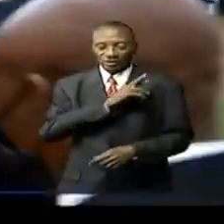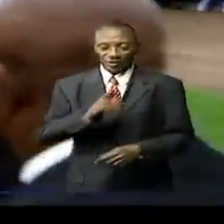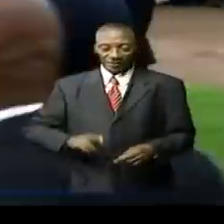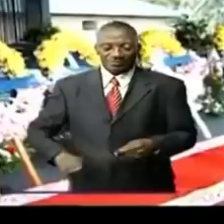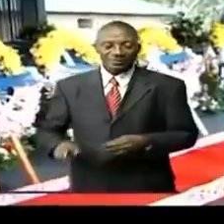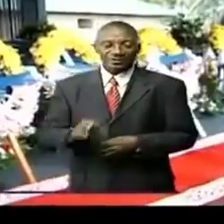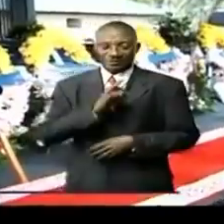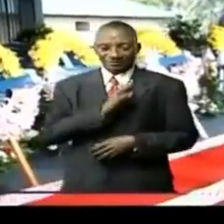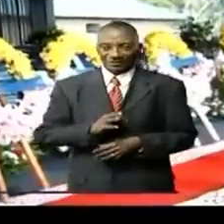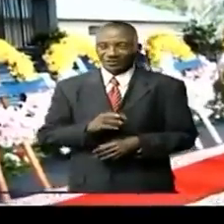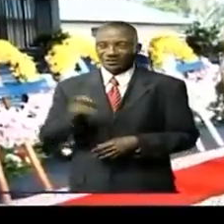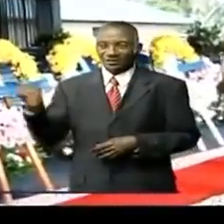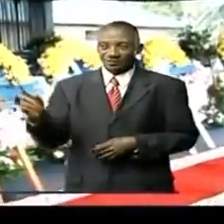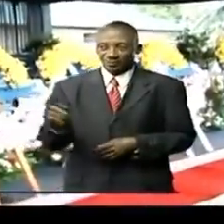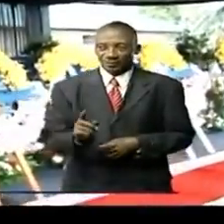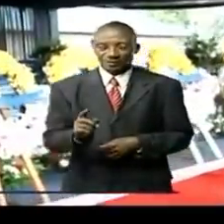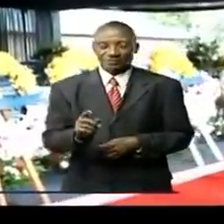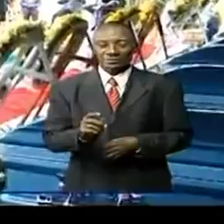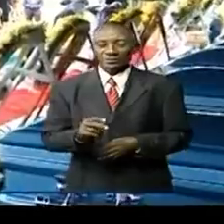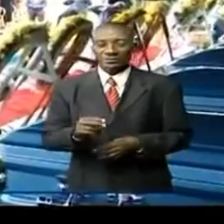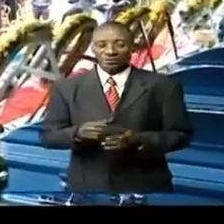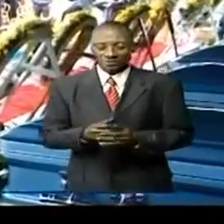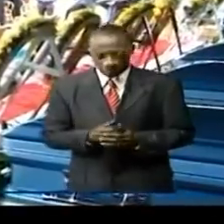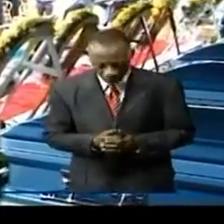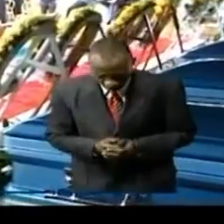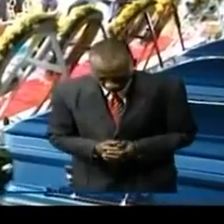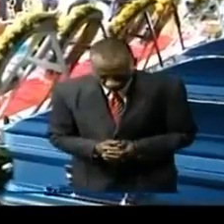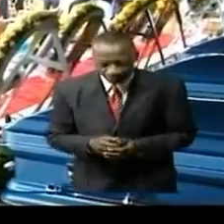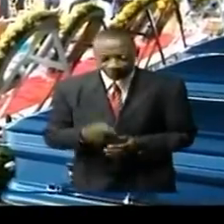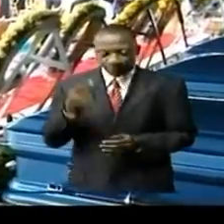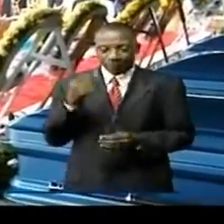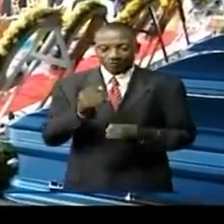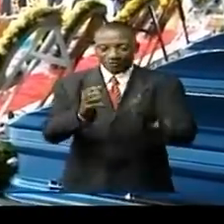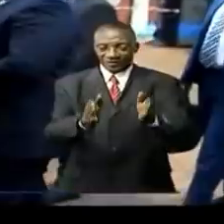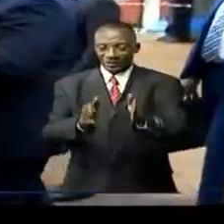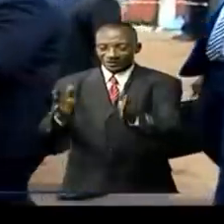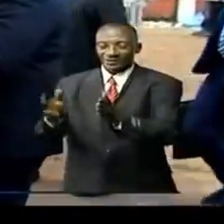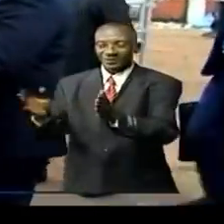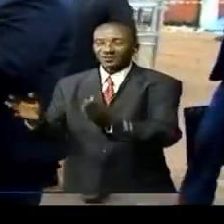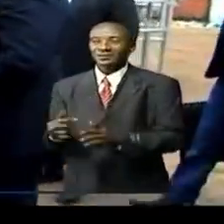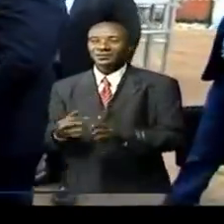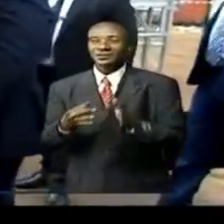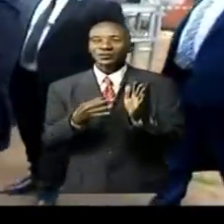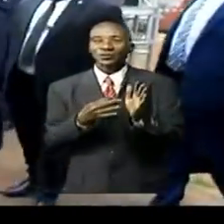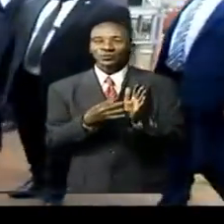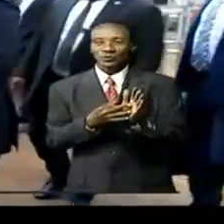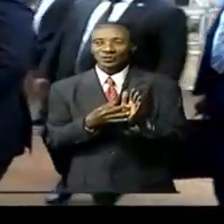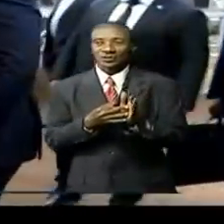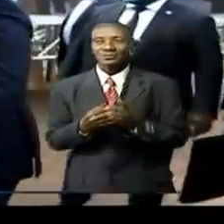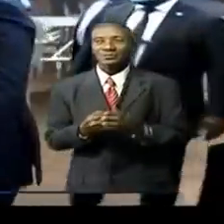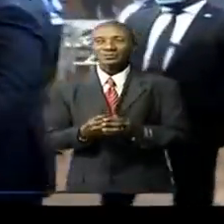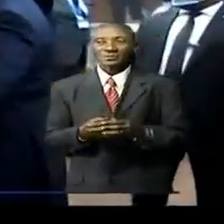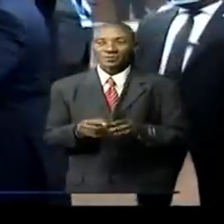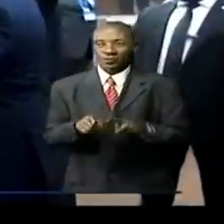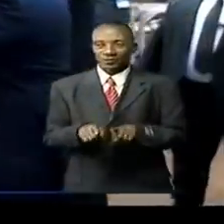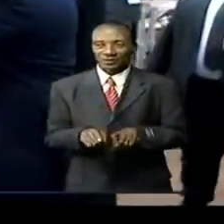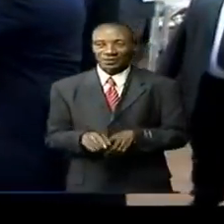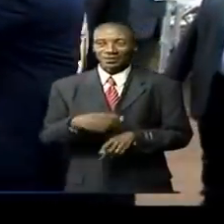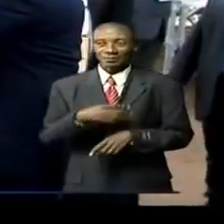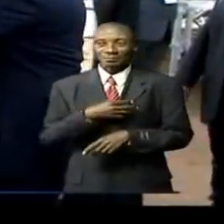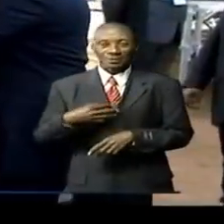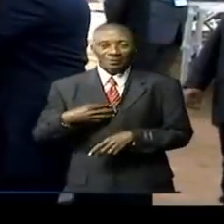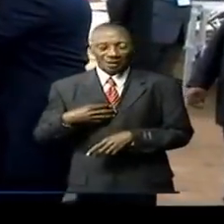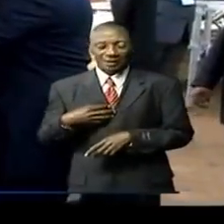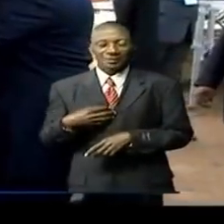s'est incliné devant les 8 dépouilles mortelles sous le regard sidéré de la mère de Alpha Tumba Katala et